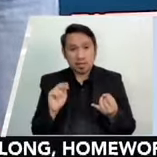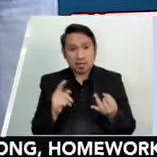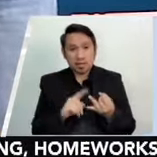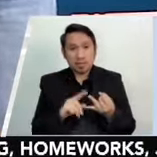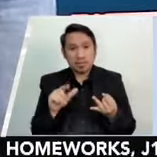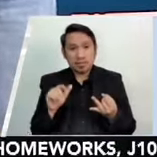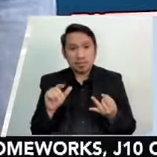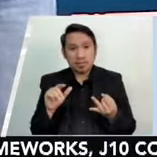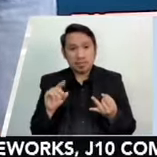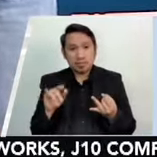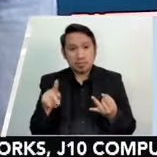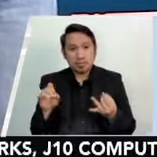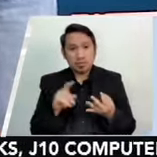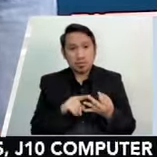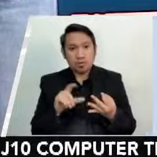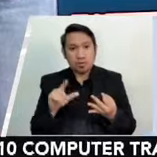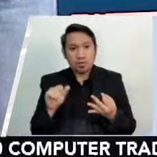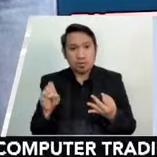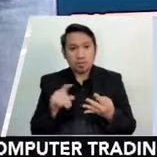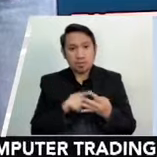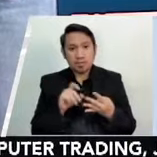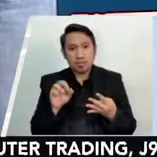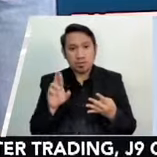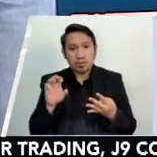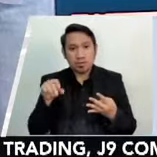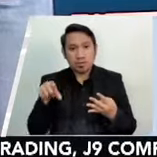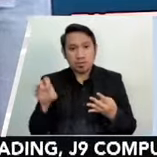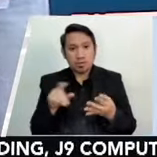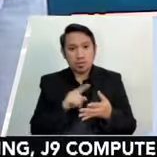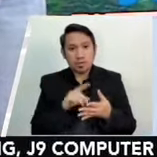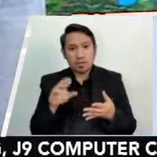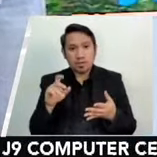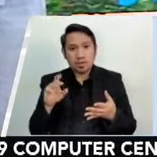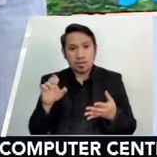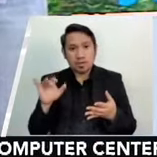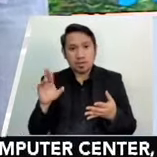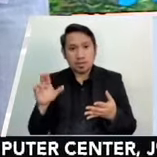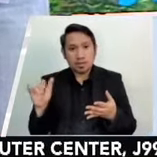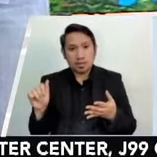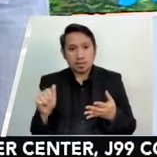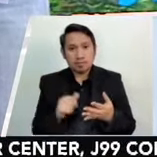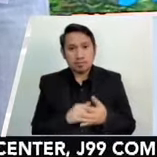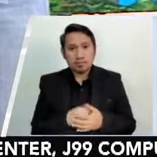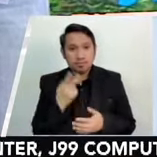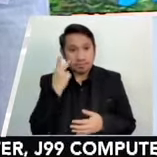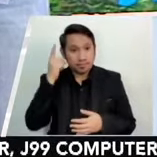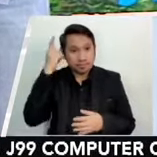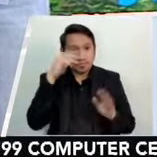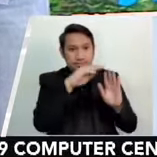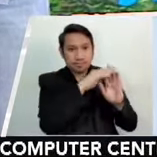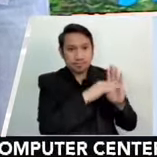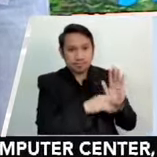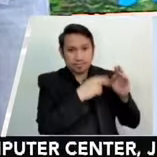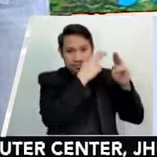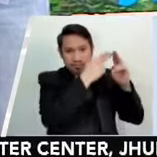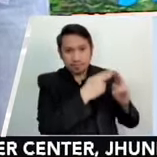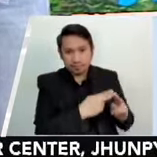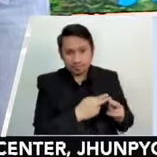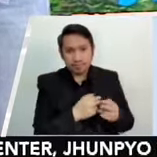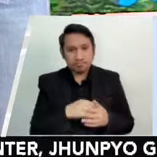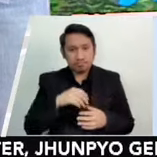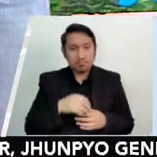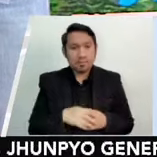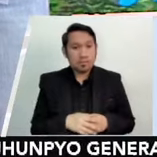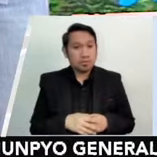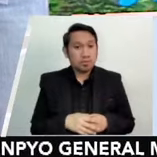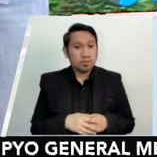Amboklao, San Roque, Pantabangan at Caliraya Reservoir, ayon po yan sa PAGASA. Nananatili pa namang mataas sa minimum operating level